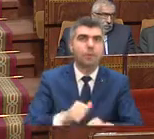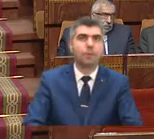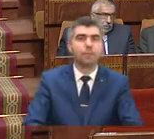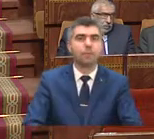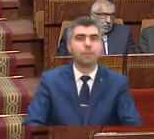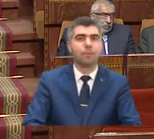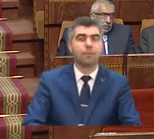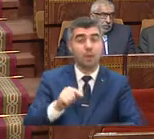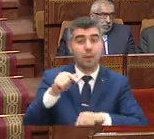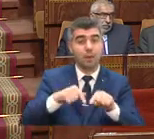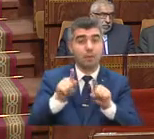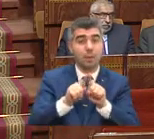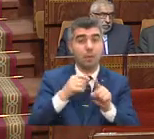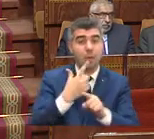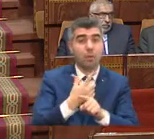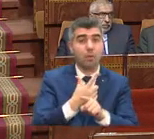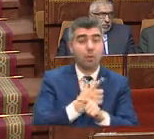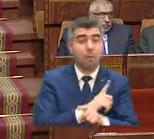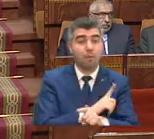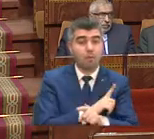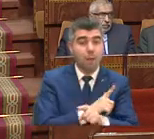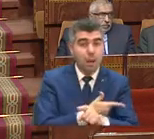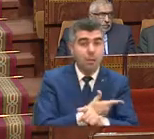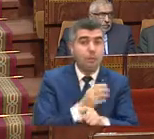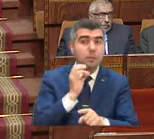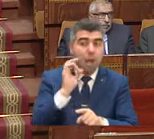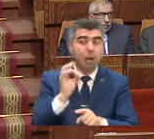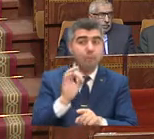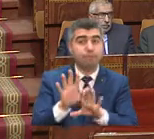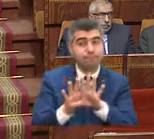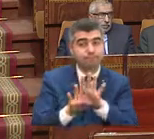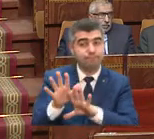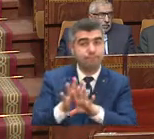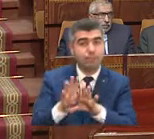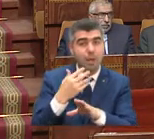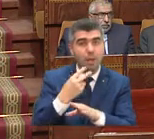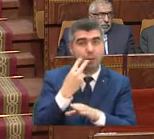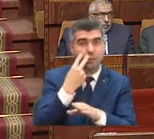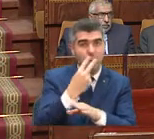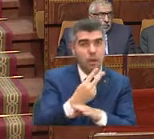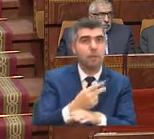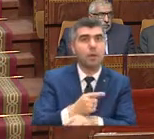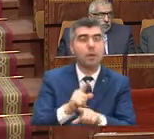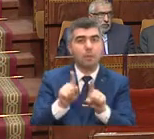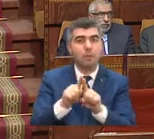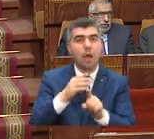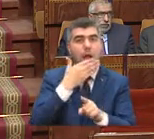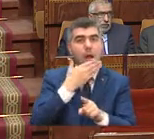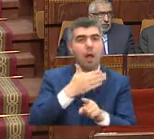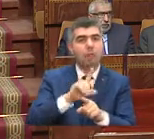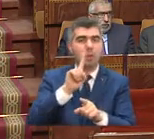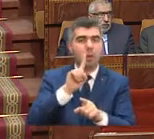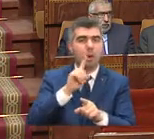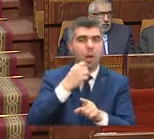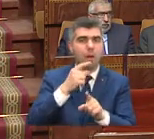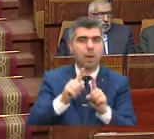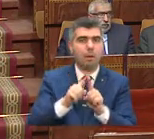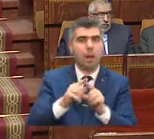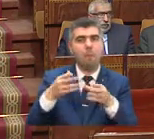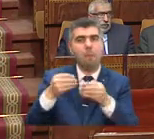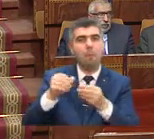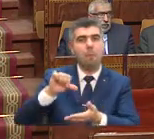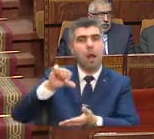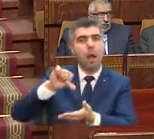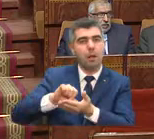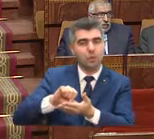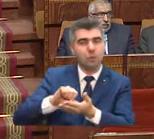امنيه، لان هاد دابا الحمد لله هاد الجريمه الشنعاء اللي وقعت في امليل الحمد لله جاب الله